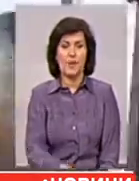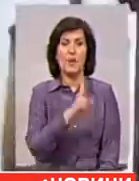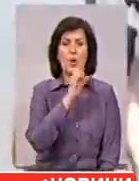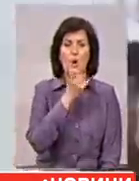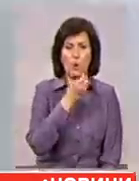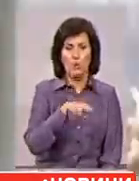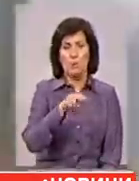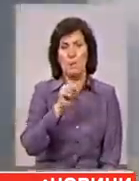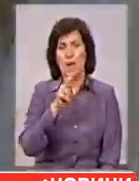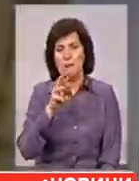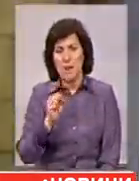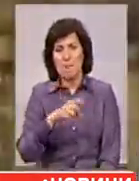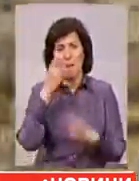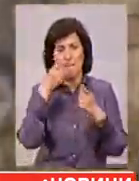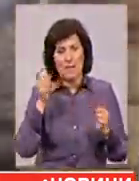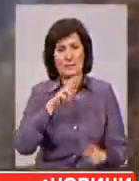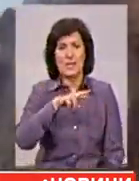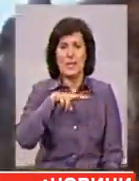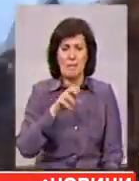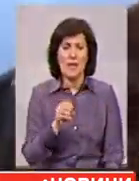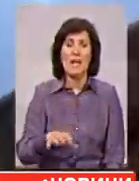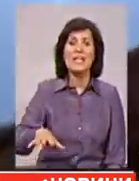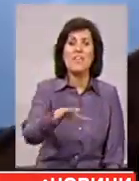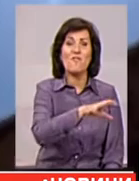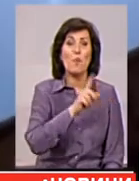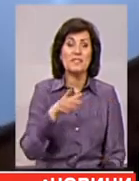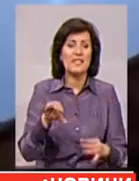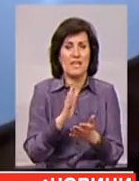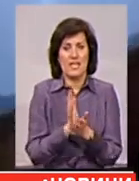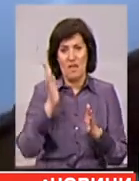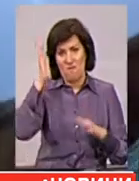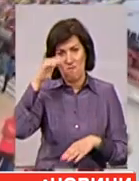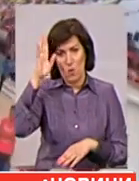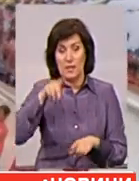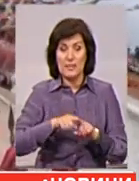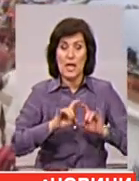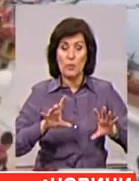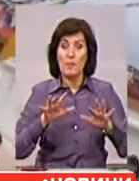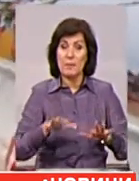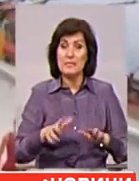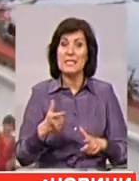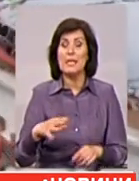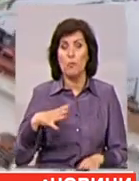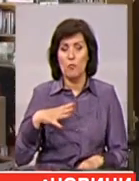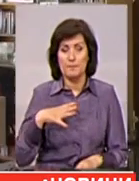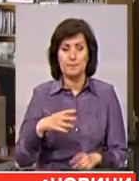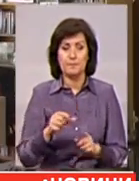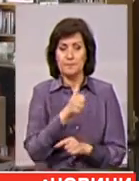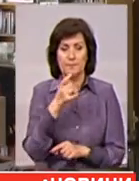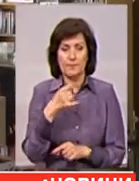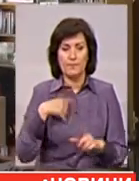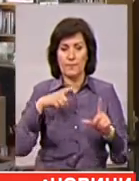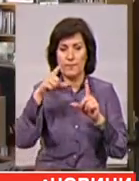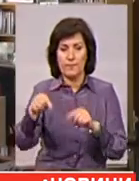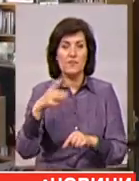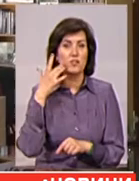Колумбія, Панама, Мексика і Ямайка, а Європа скрізь, де є вода. Так Віталій розповідає про місця, де побував. На перший раз я